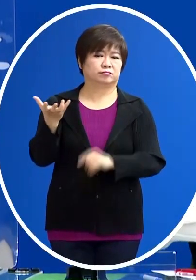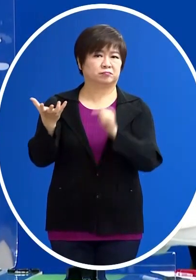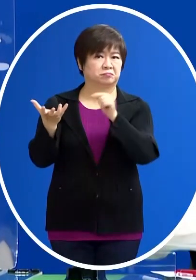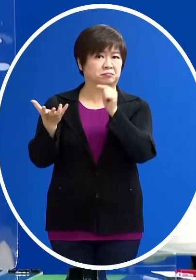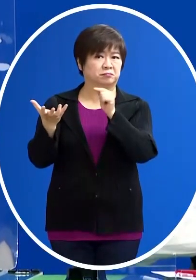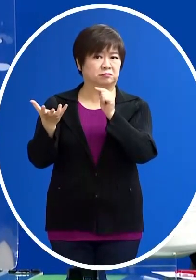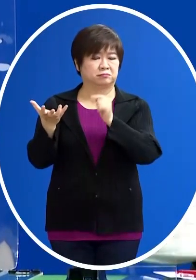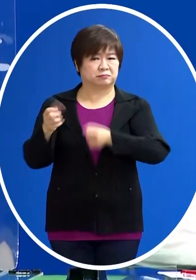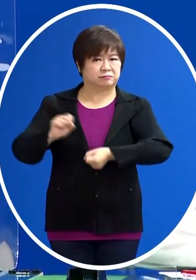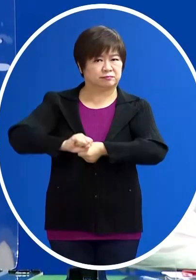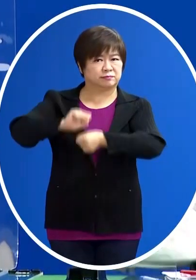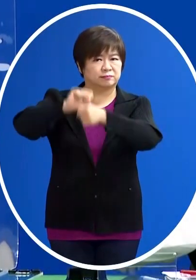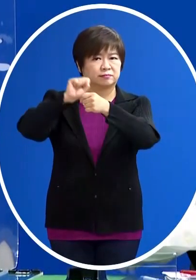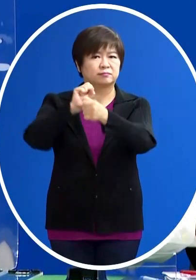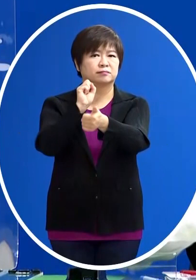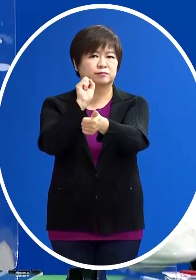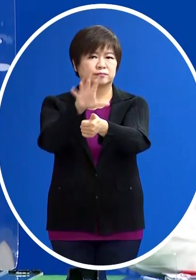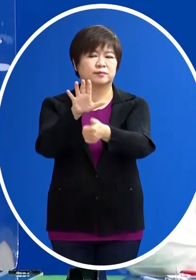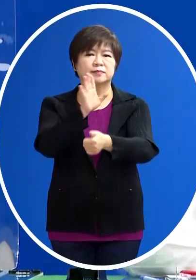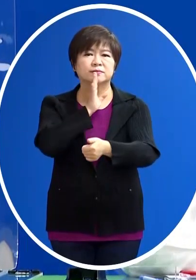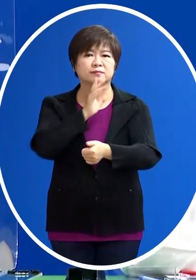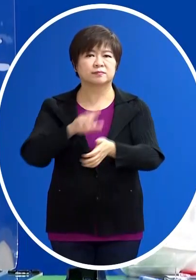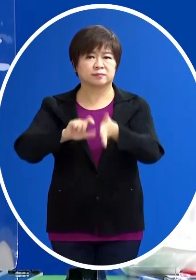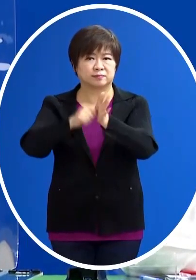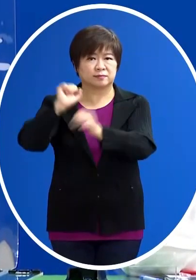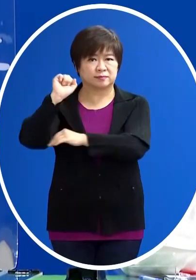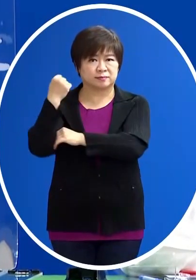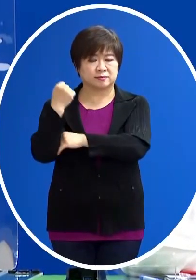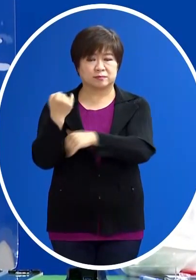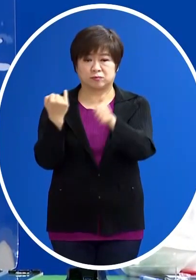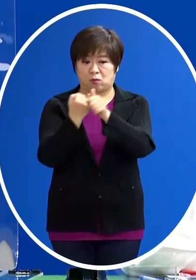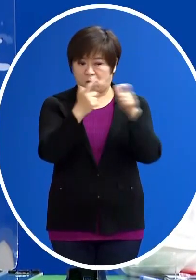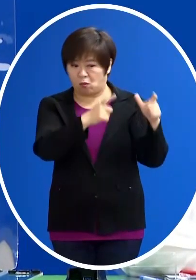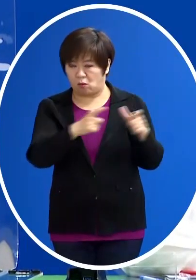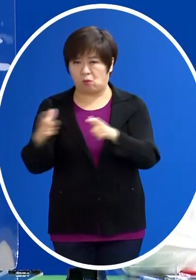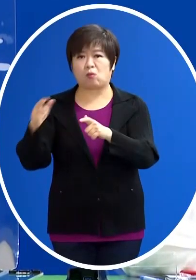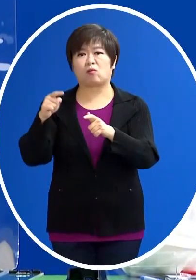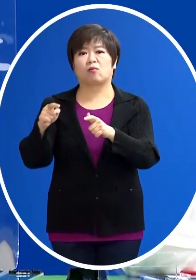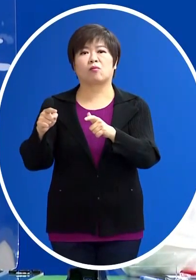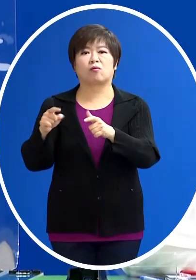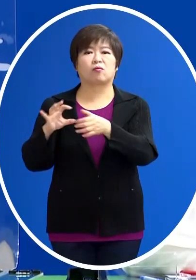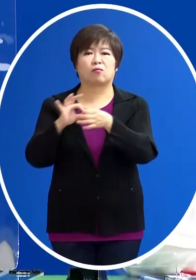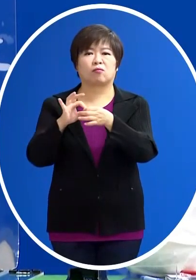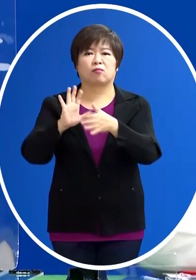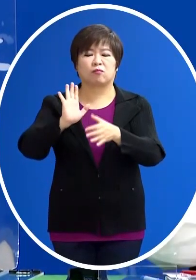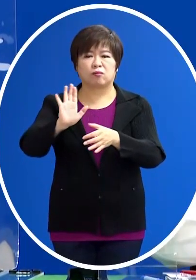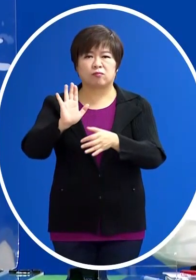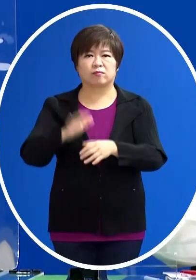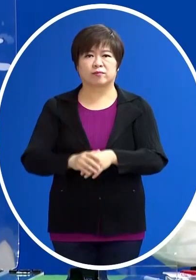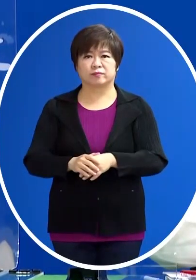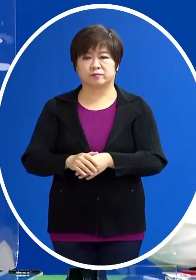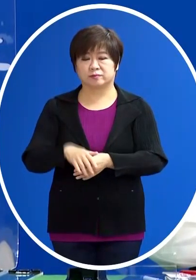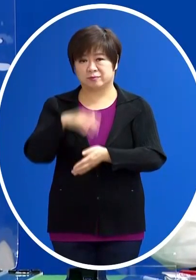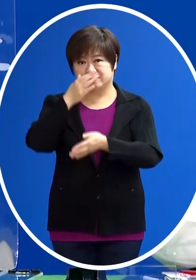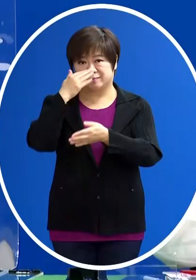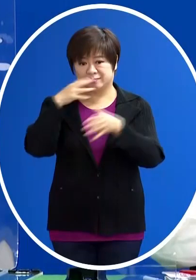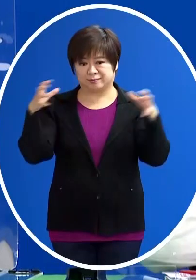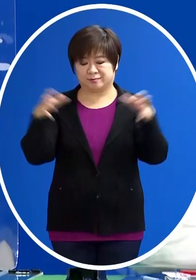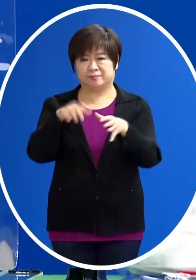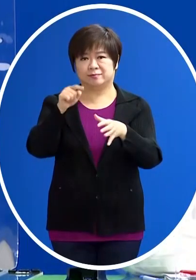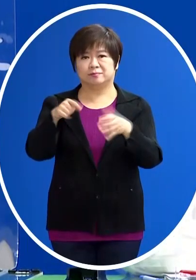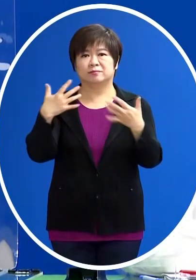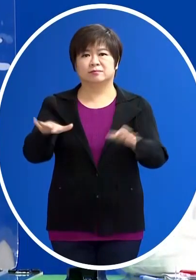增加的定序结果都是在这个跟嘉义婚宴有关的个案哈。大家可以看到说，这个同餐厅就是同一